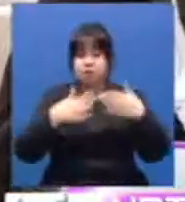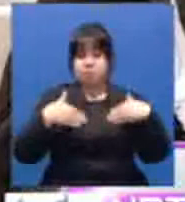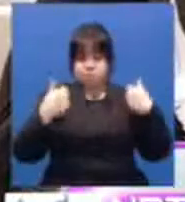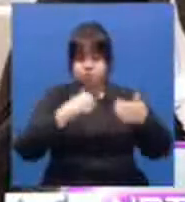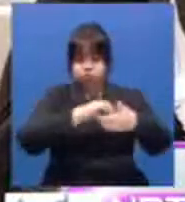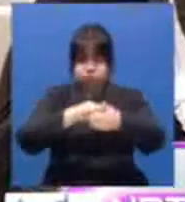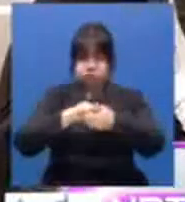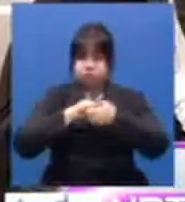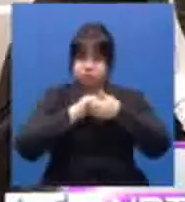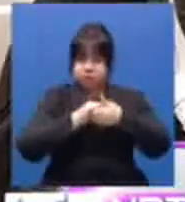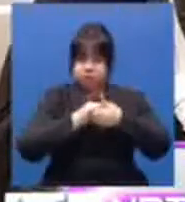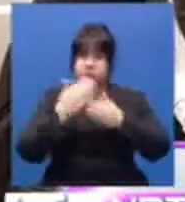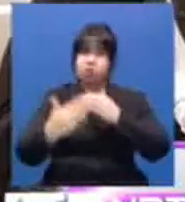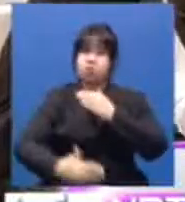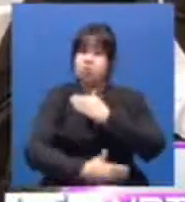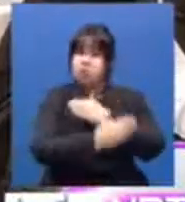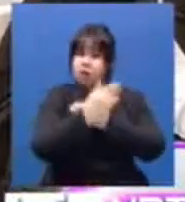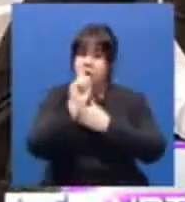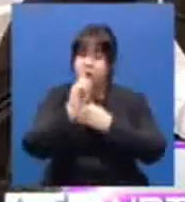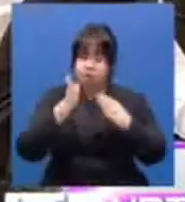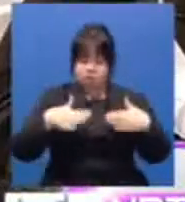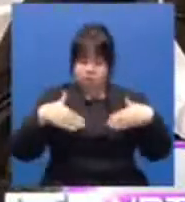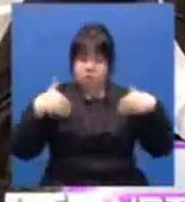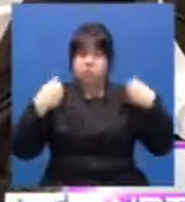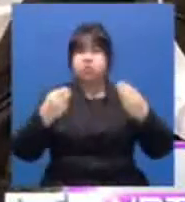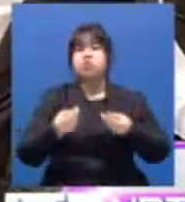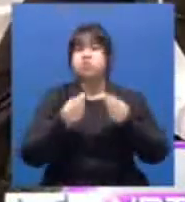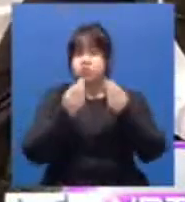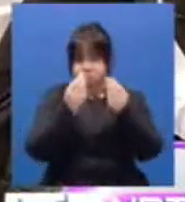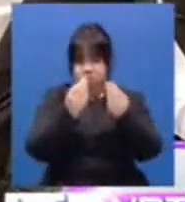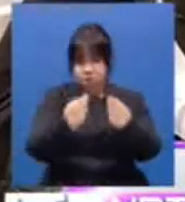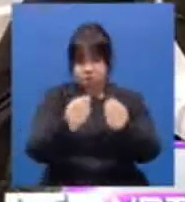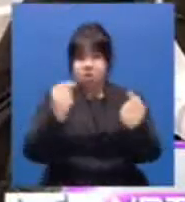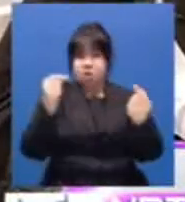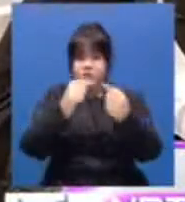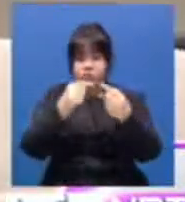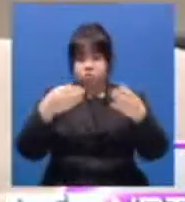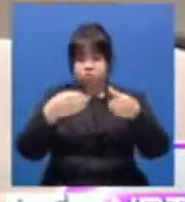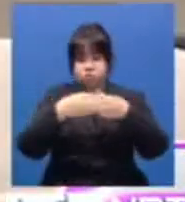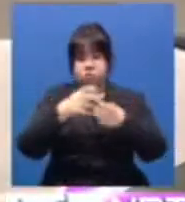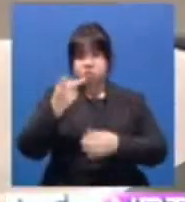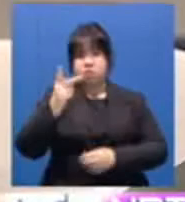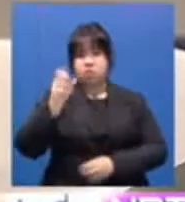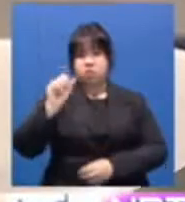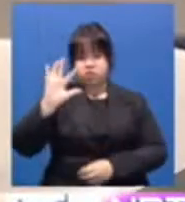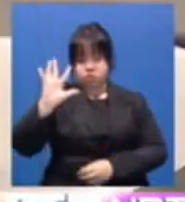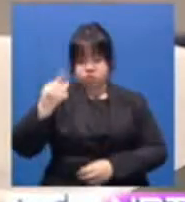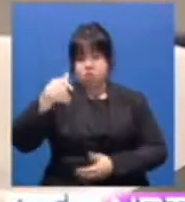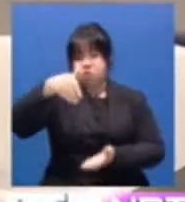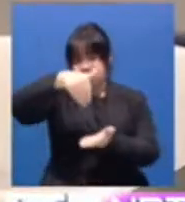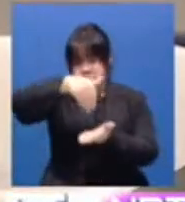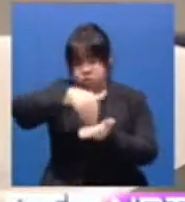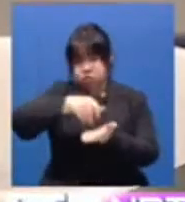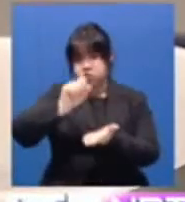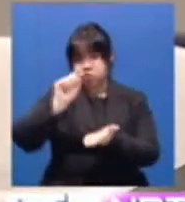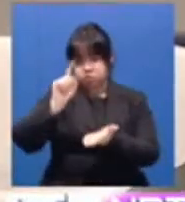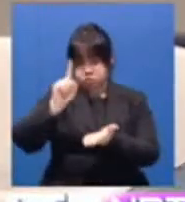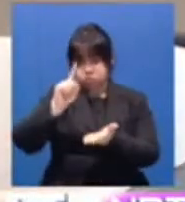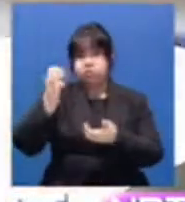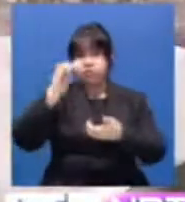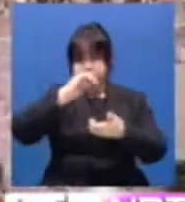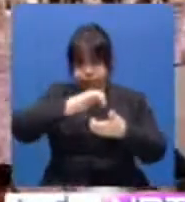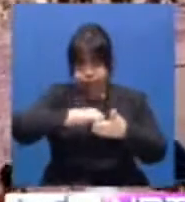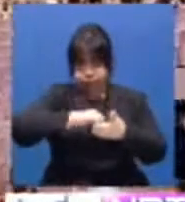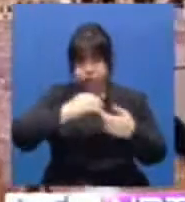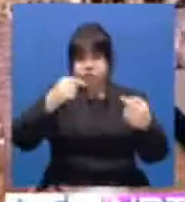ป็นโอกาสที่คนไทยจะได้รับคืนความสุขกลับมาอีกครั้งจากการที่คสช.ได้จัดตั้งศูนย์ปรองดองสมานฉันท์เพื่อการปฏิ